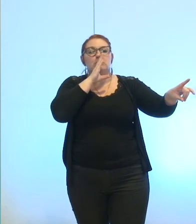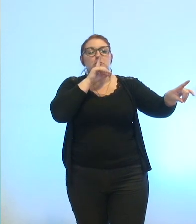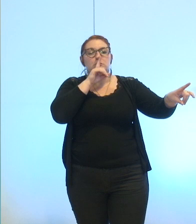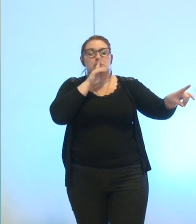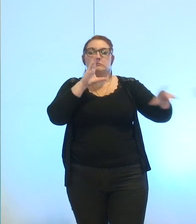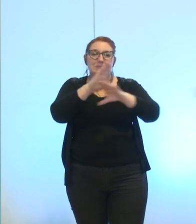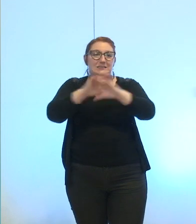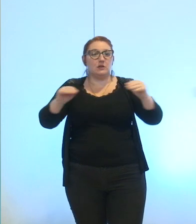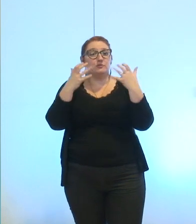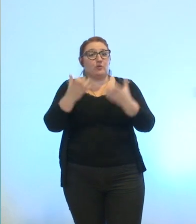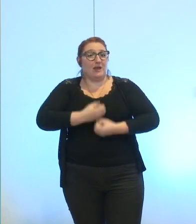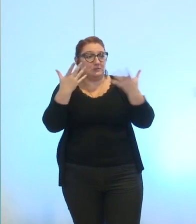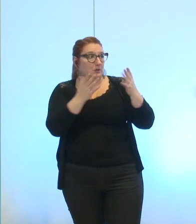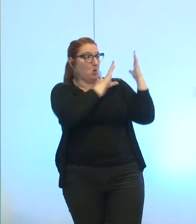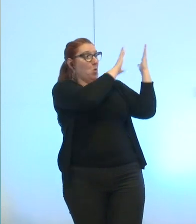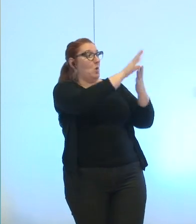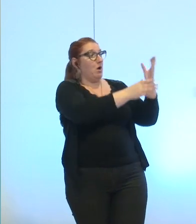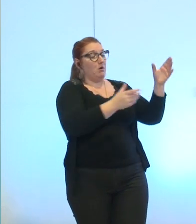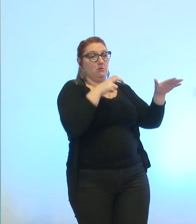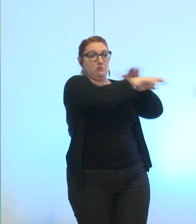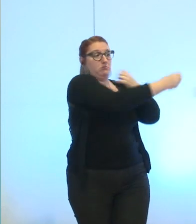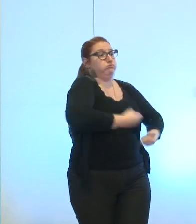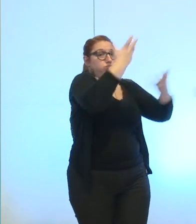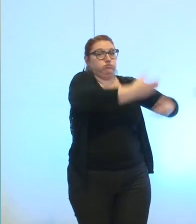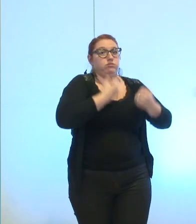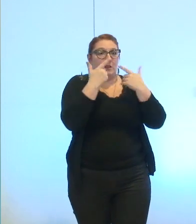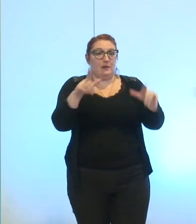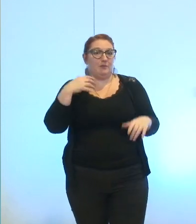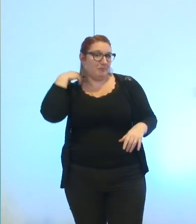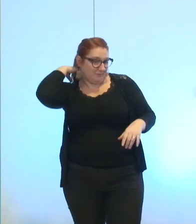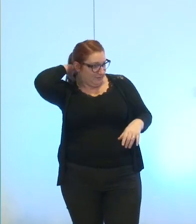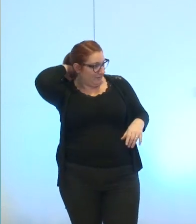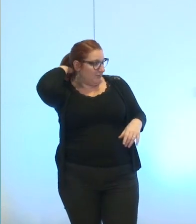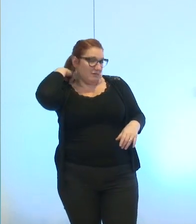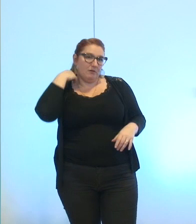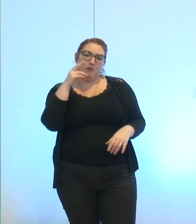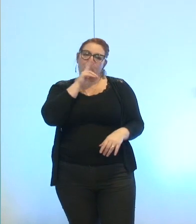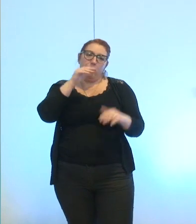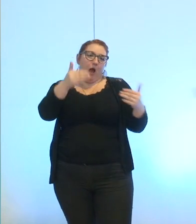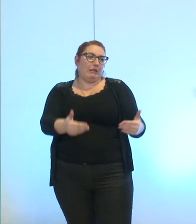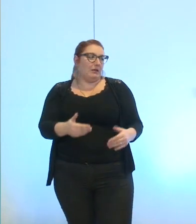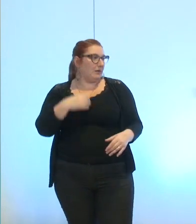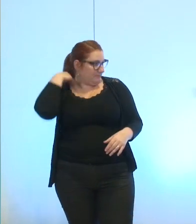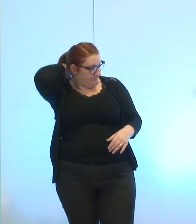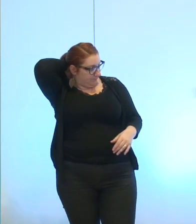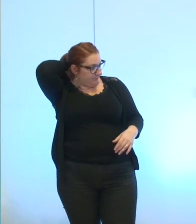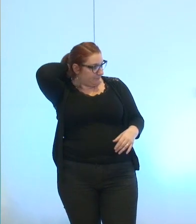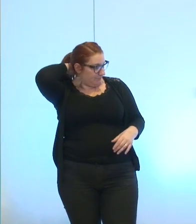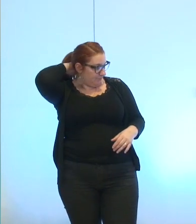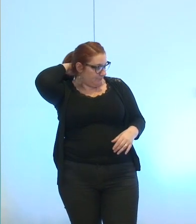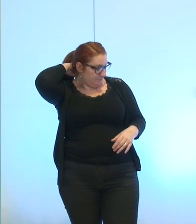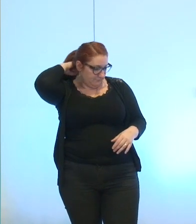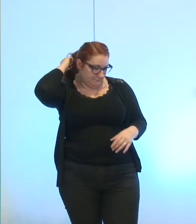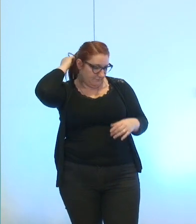avez besoin de vous exprimer vous pouvez dans le couloir et vous exprimer tout à votre loisir qui monsieur allez on n pas à l'Assemblée ici s'il